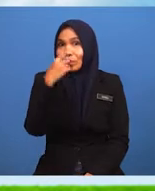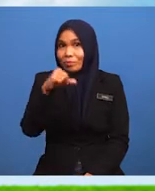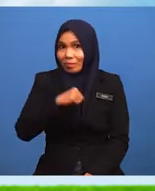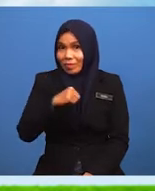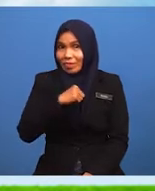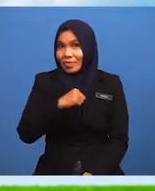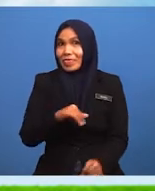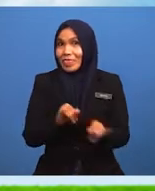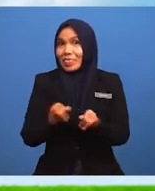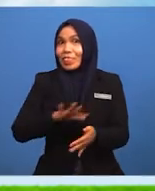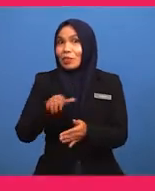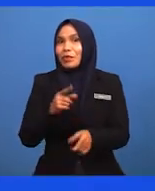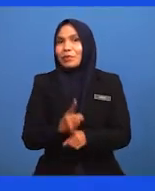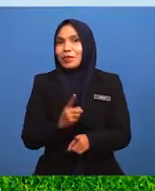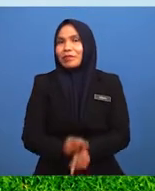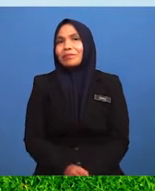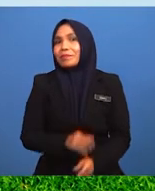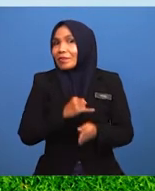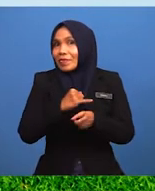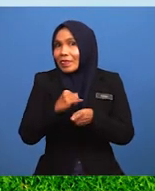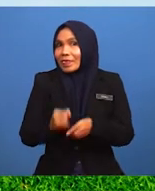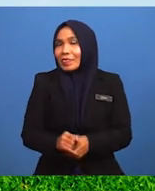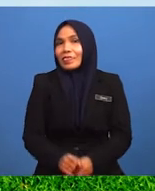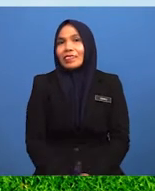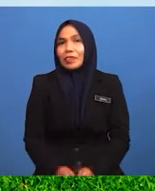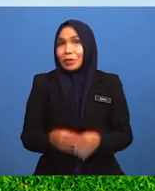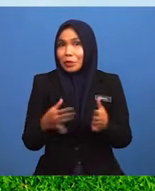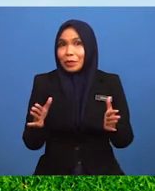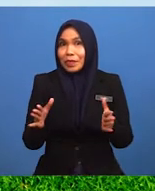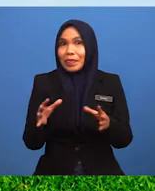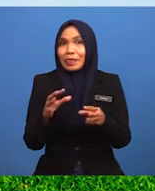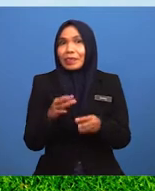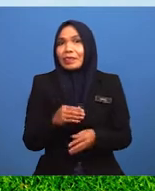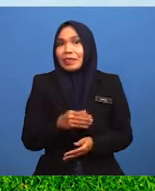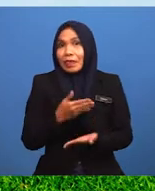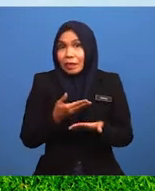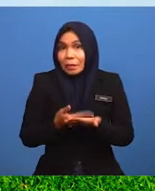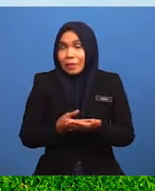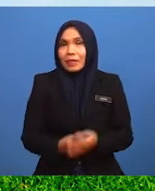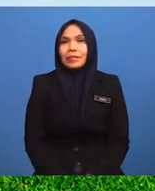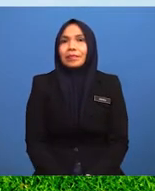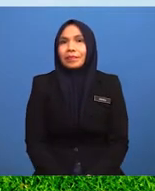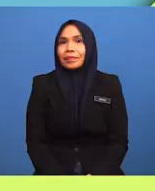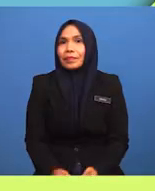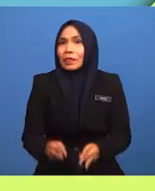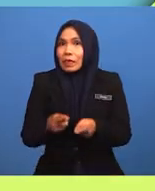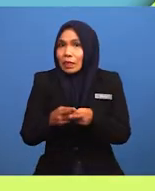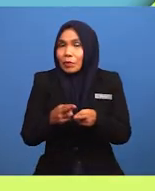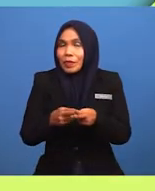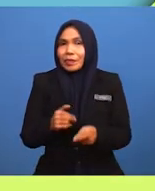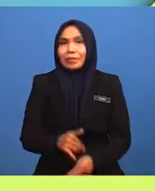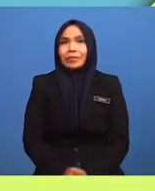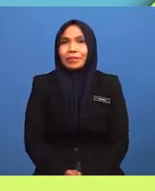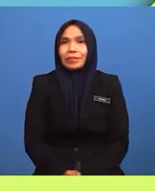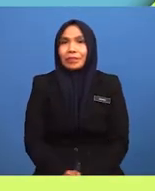sekiranya semua jawapan betul. Akhirnya, kita sudah sampai penghujung kelas hari ini.